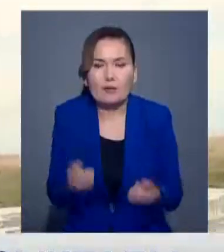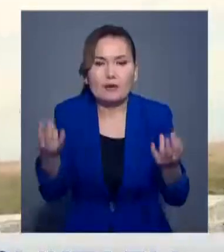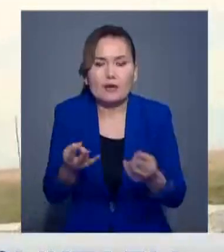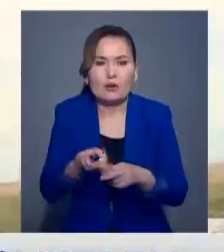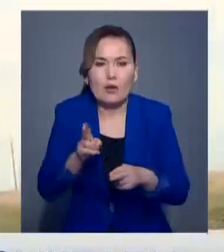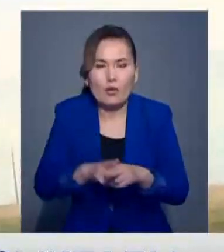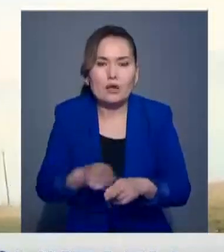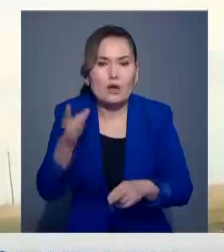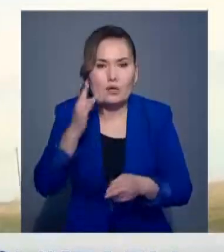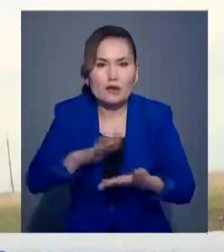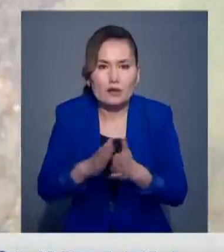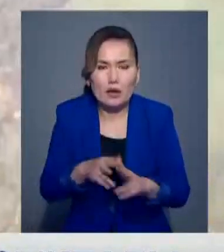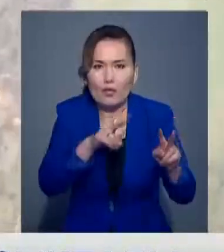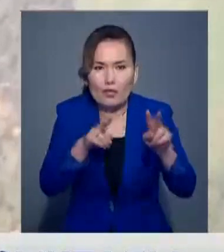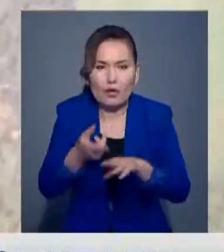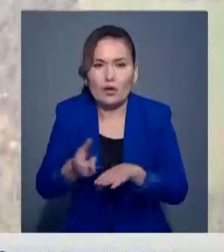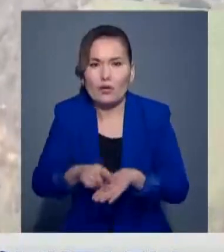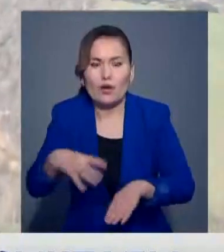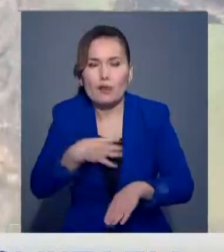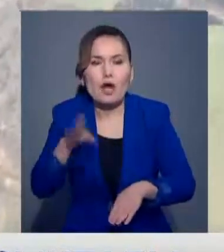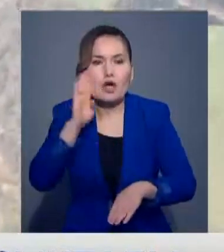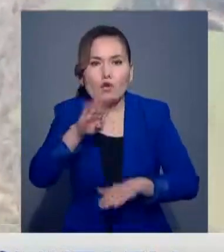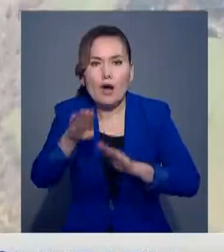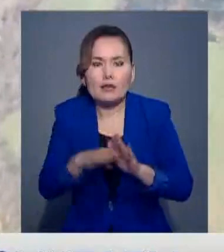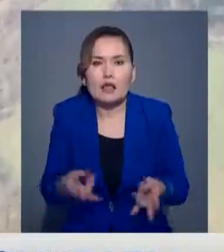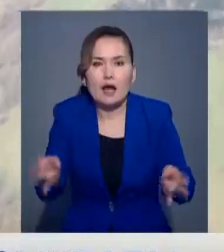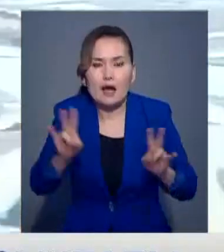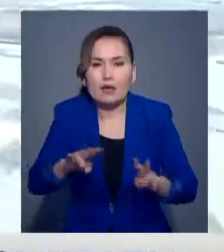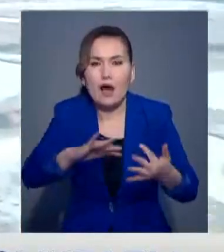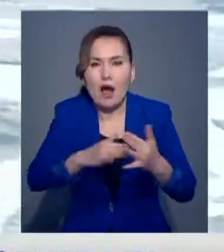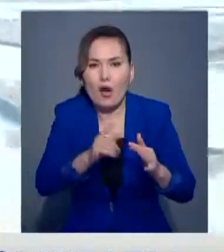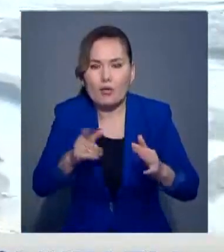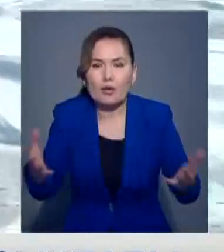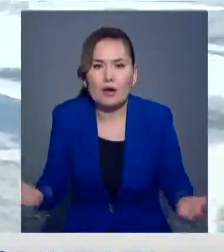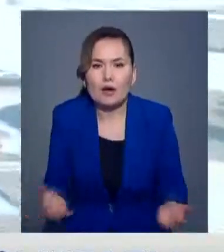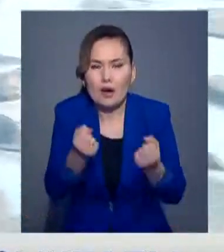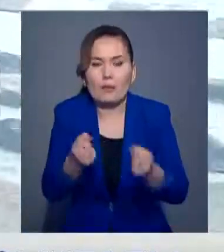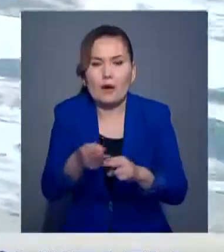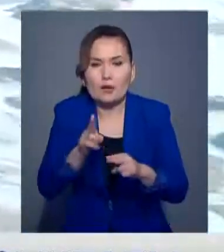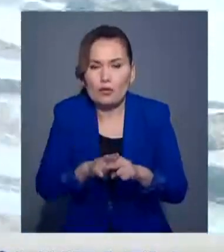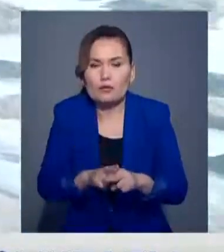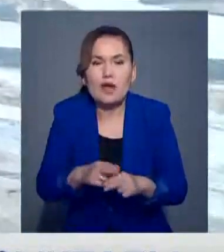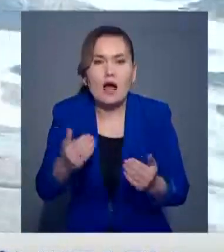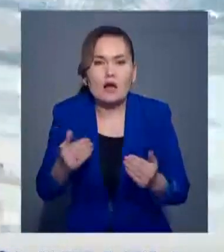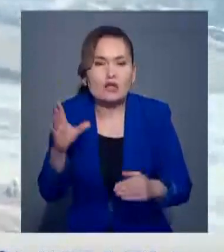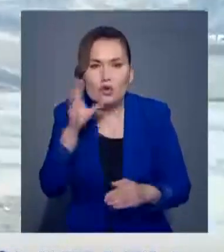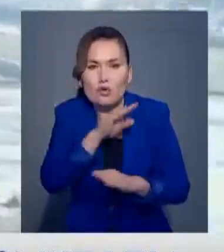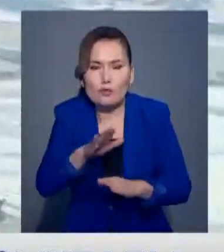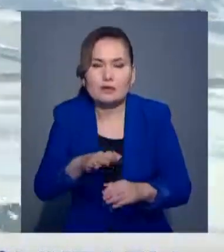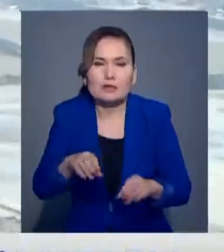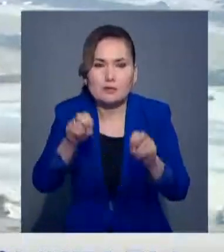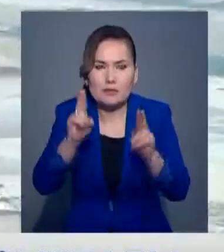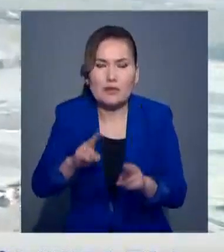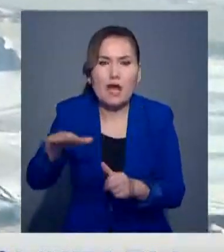жағдайды бағамдап, барлауда маңызды. Су шайған ауылдан зардап шеккендерді көлікпен немесе жаяу алып шығу мүмкін емес. Көмекке тікұшақ